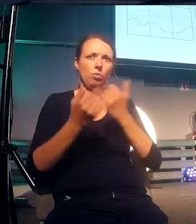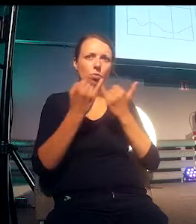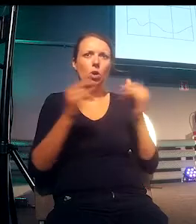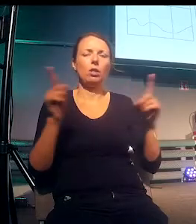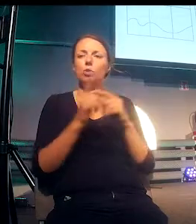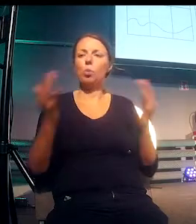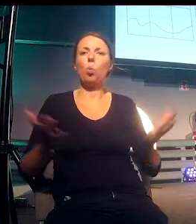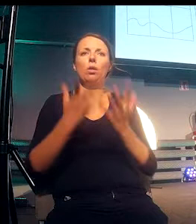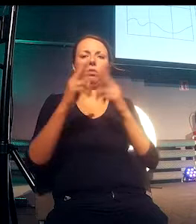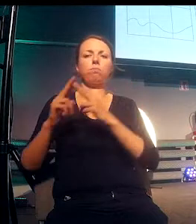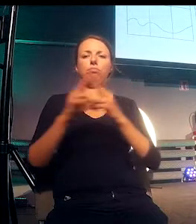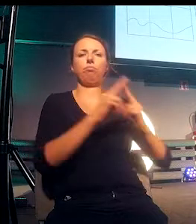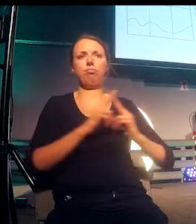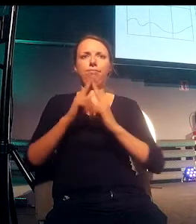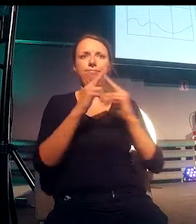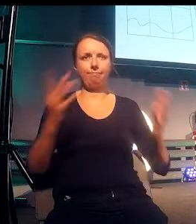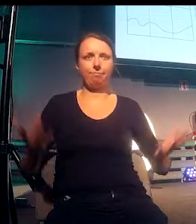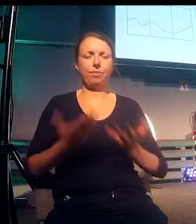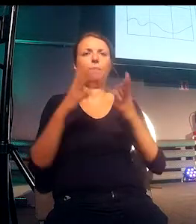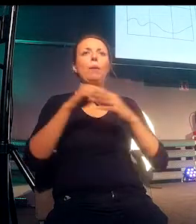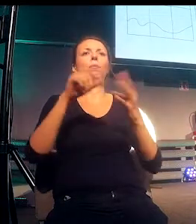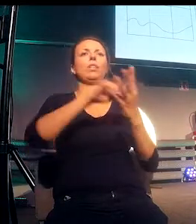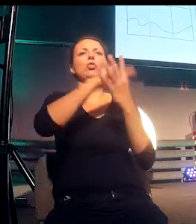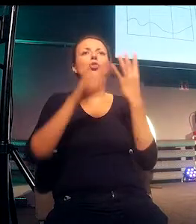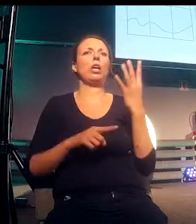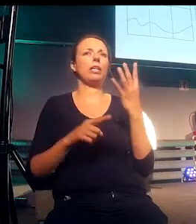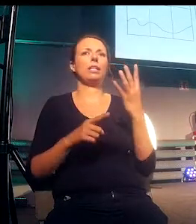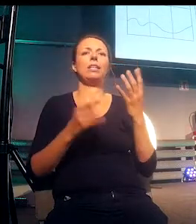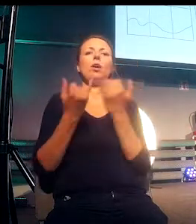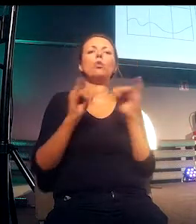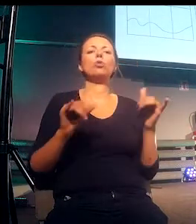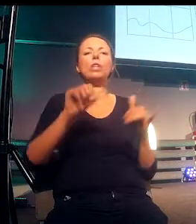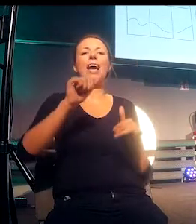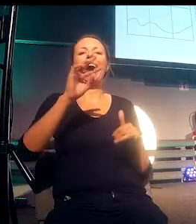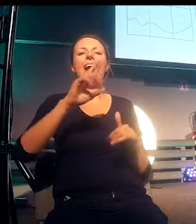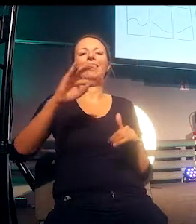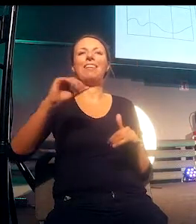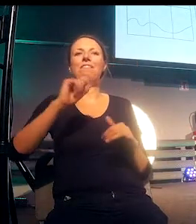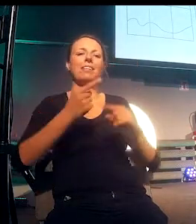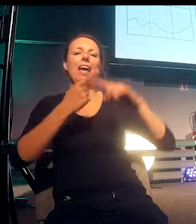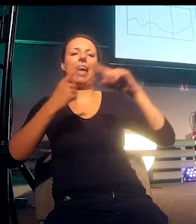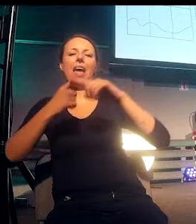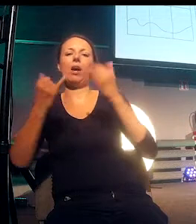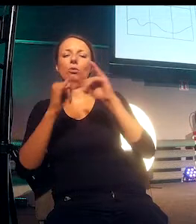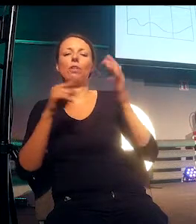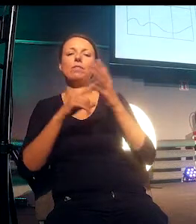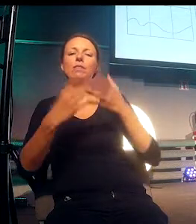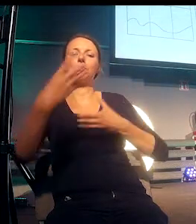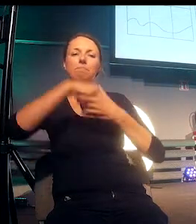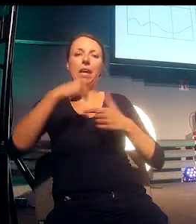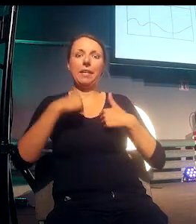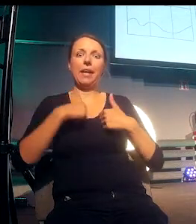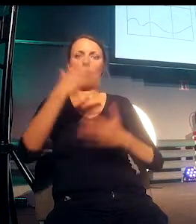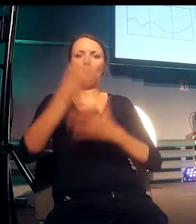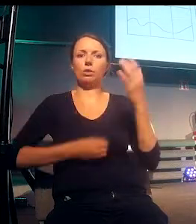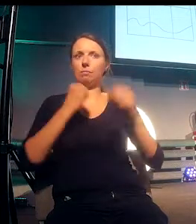dogadać. I takie cztery rodzaje wizualnych artefaktów, z których najczęściej korzystam w pracy i które